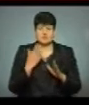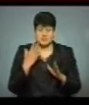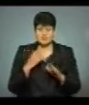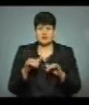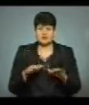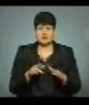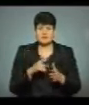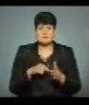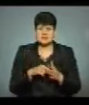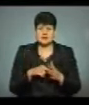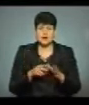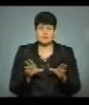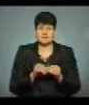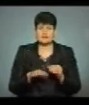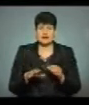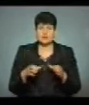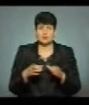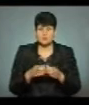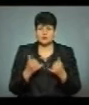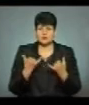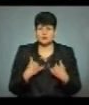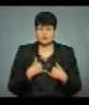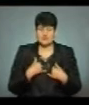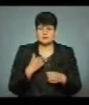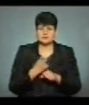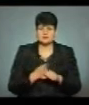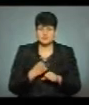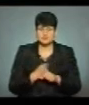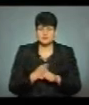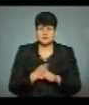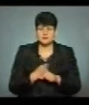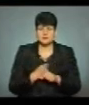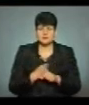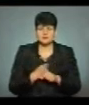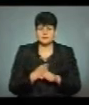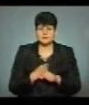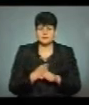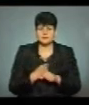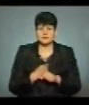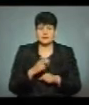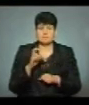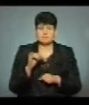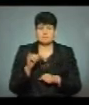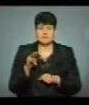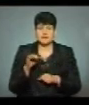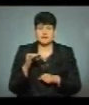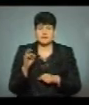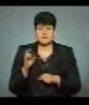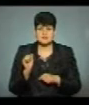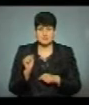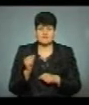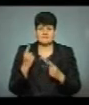міська об'єднана територіальна громада. На сьогодні у нас діють, так, будемо йти зверху на долину, Білівська об'єднана територіальна